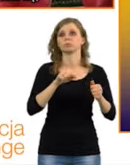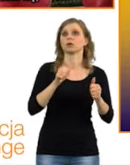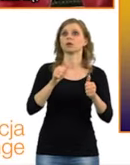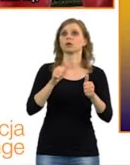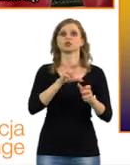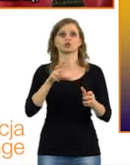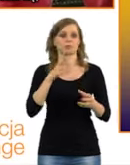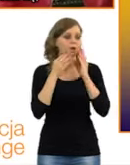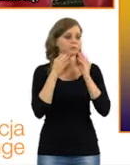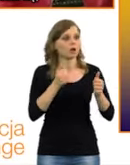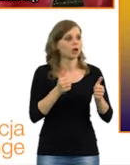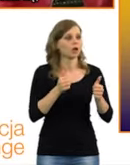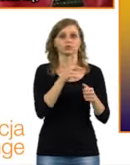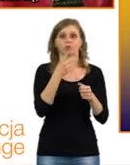czy